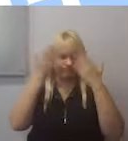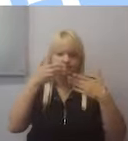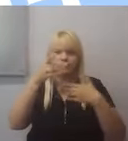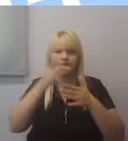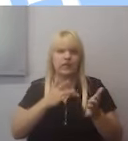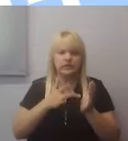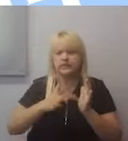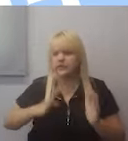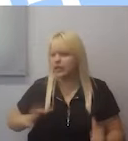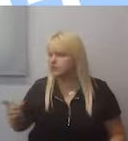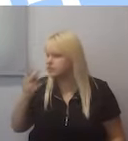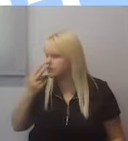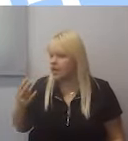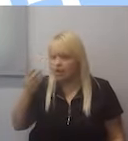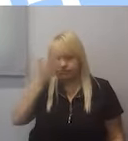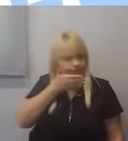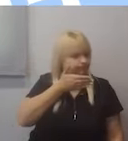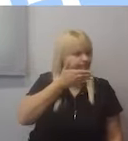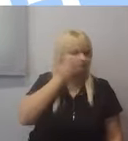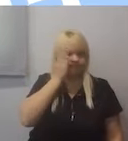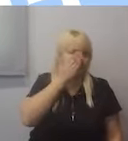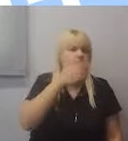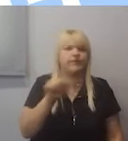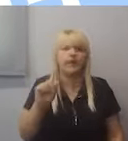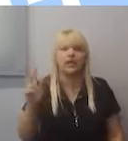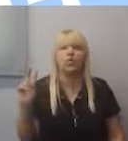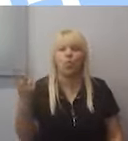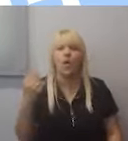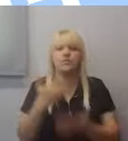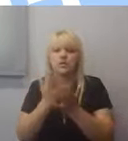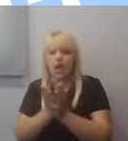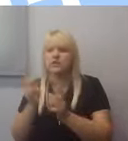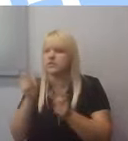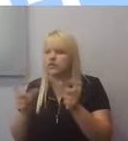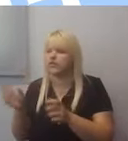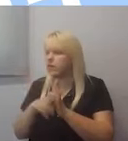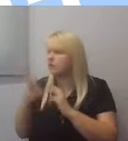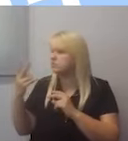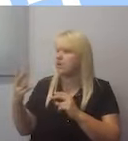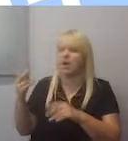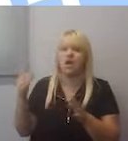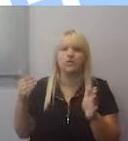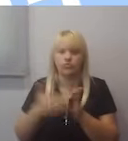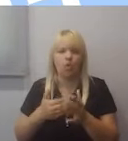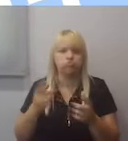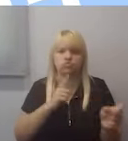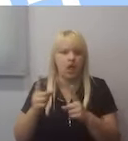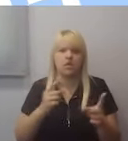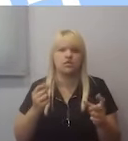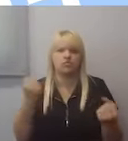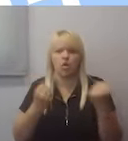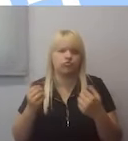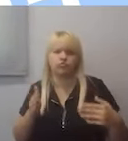asiņo un ir otra daļa cilvēku kas kas kas vienkārši tā teikt apstādina satiksmi noliek mašīnu šķērsām